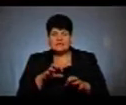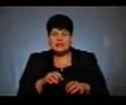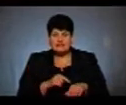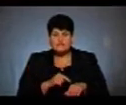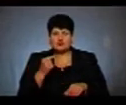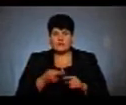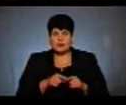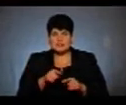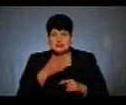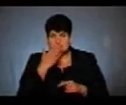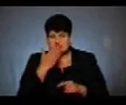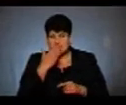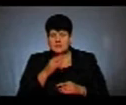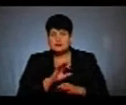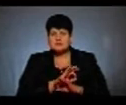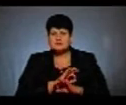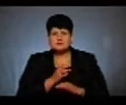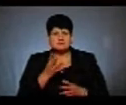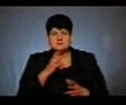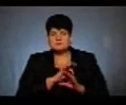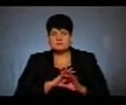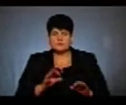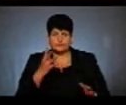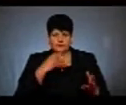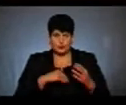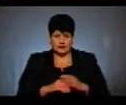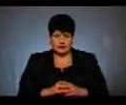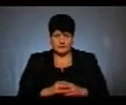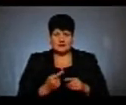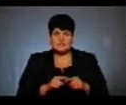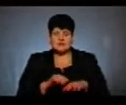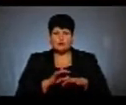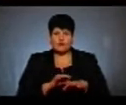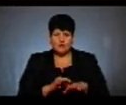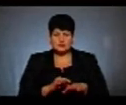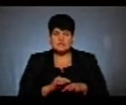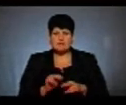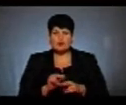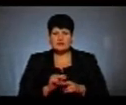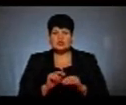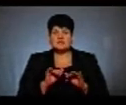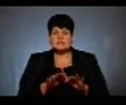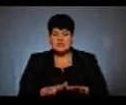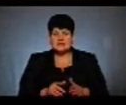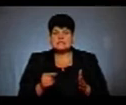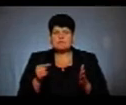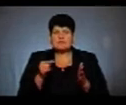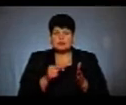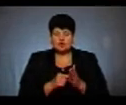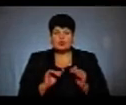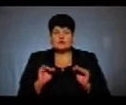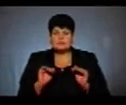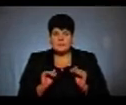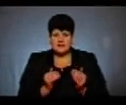цей запах і з задоволенням її поїдають. Це проводиться профілактичний захід з метою зменшення